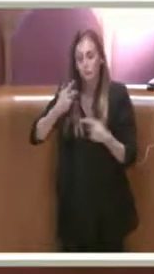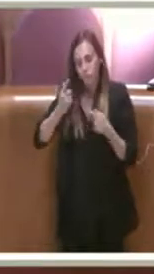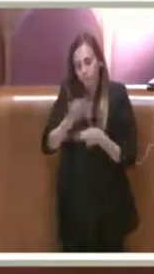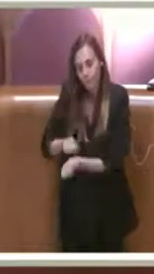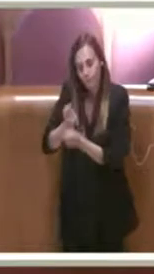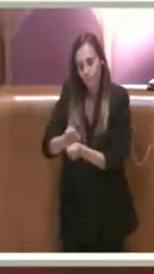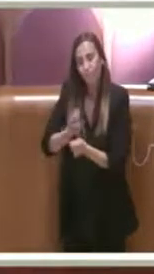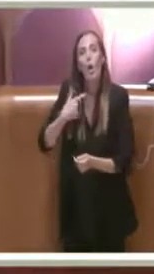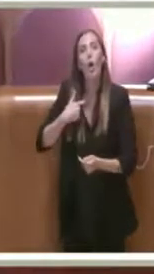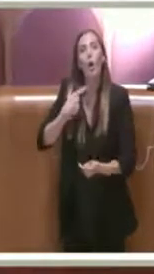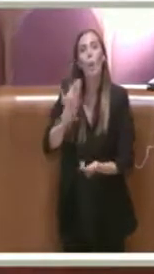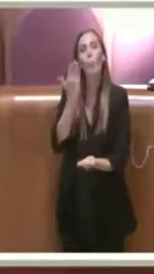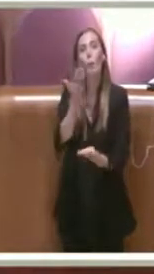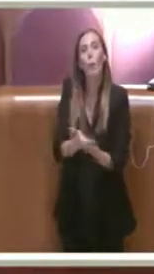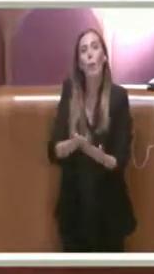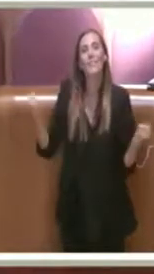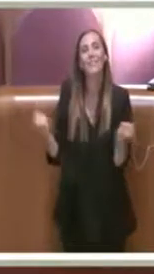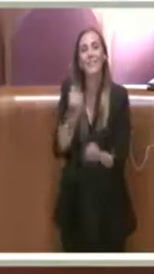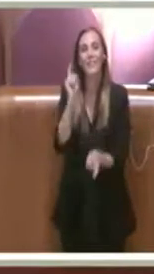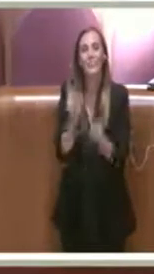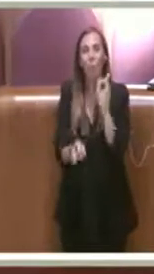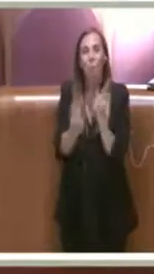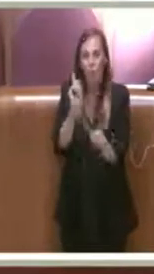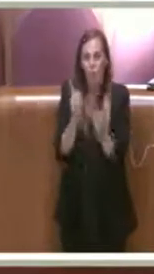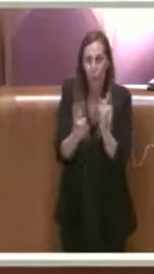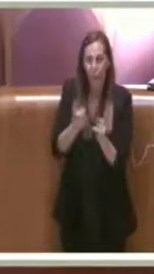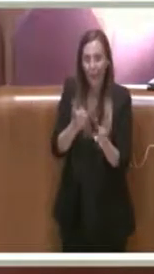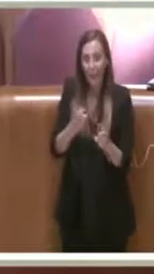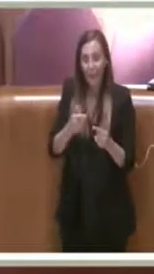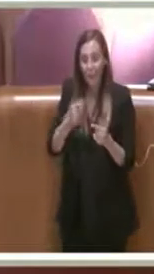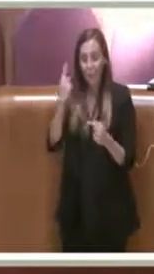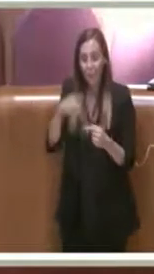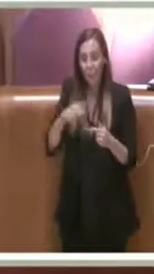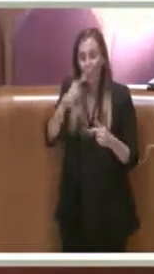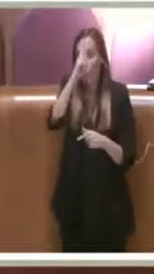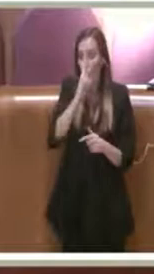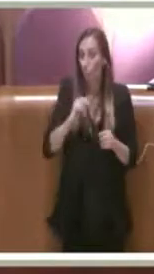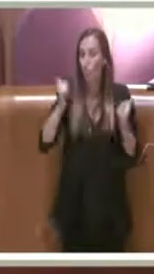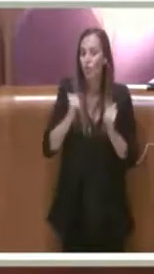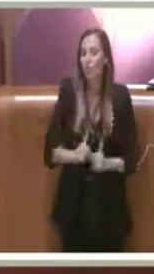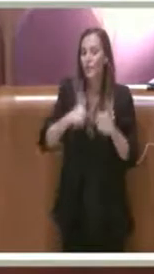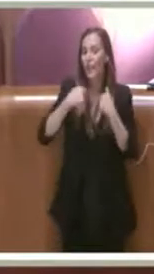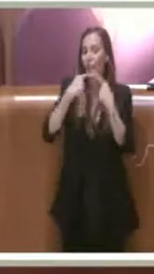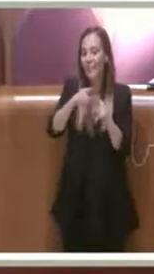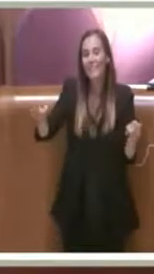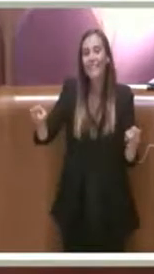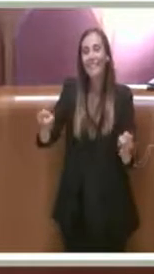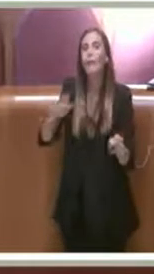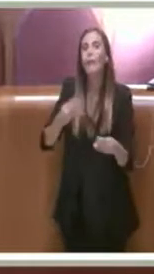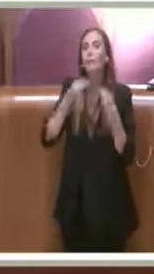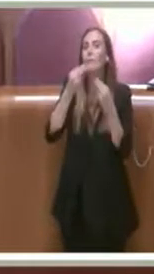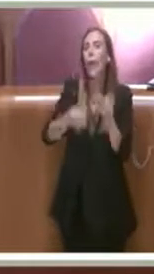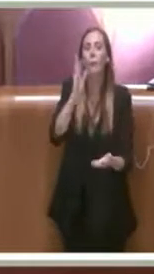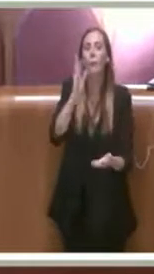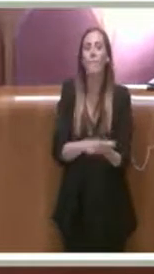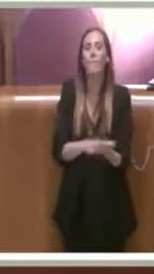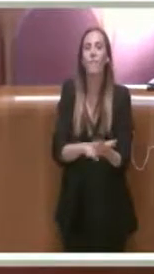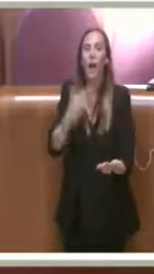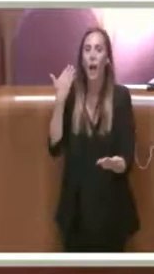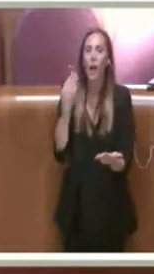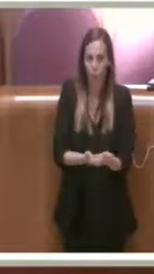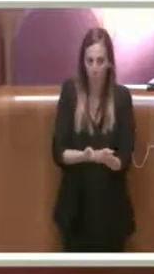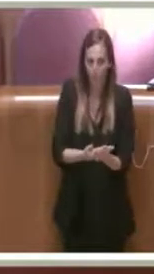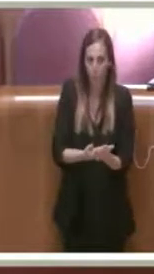le proposte delle consulte, quindi dare anche un maggiore valore al ruolo dei cittadini. Abbiamo verificato che c'è stata